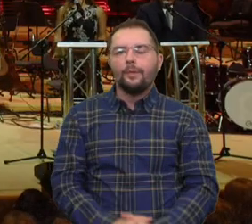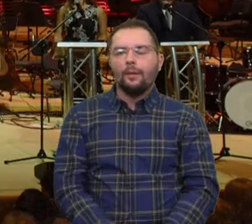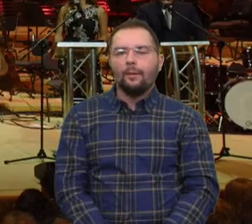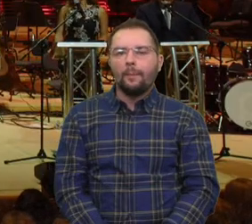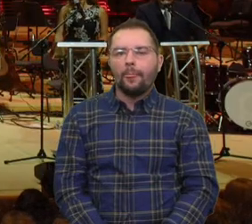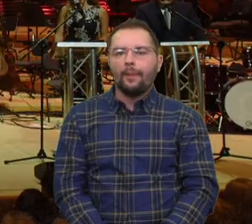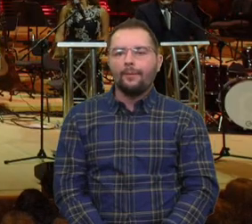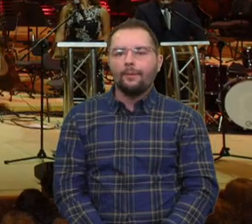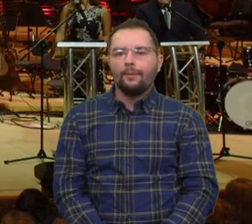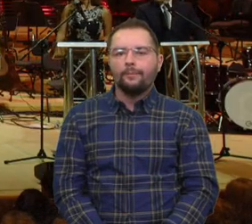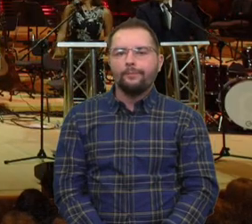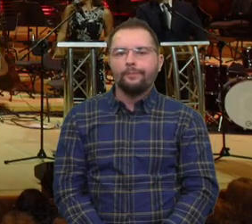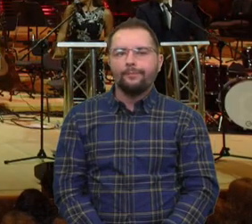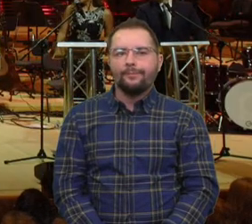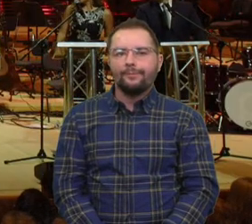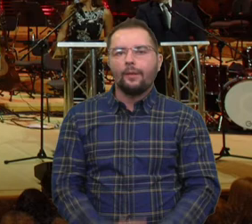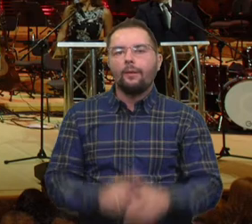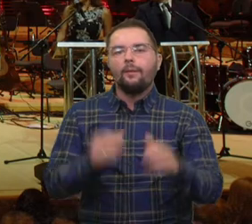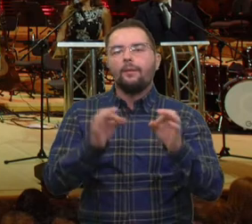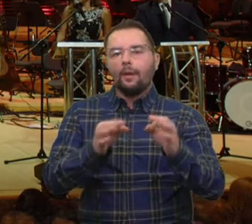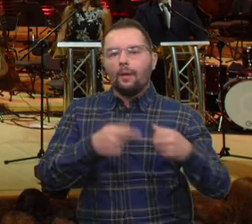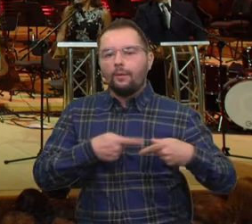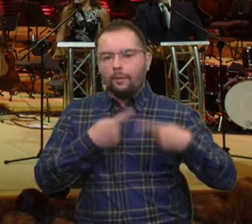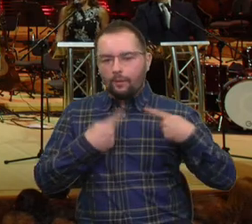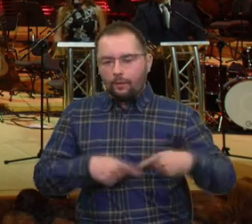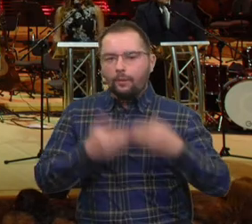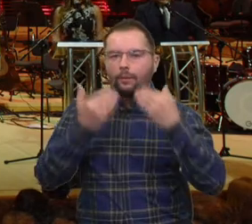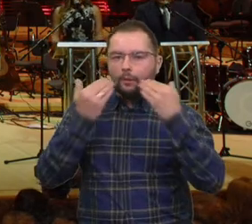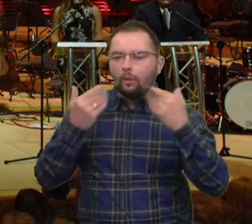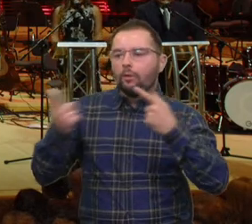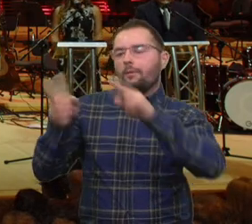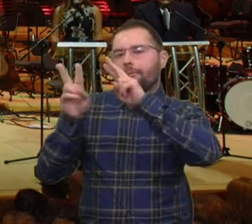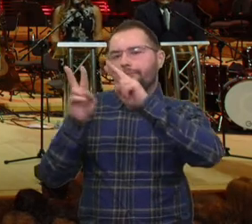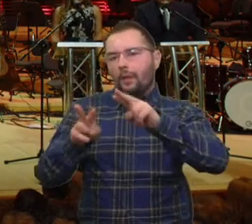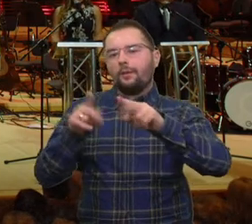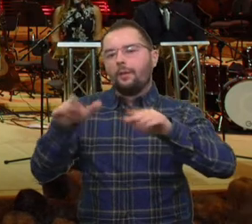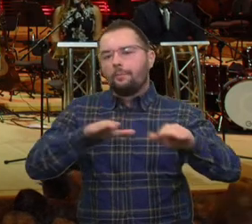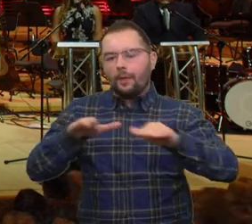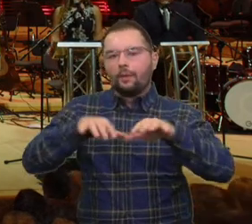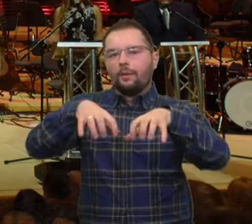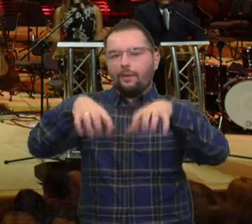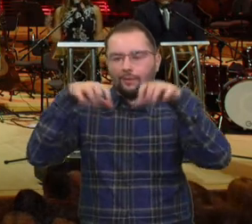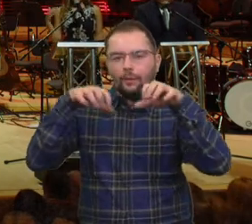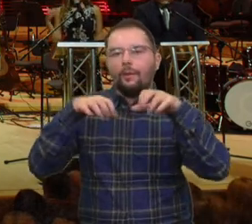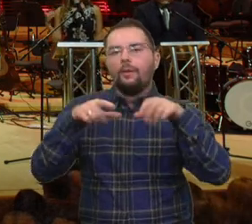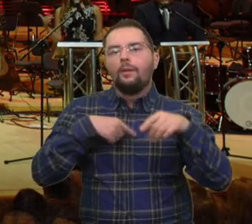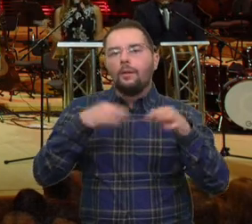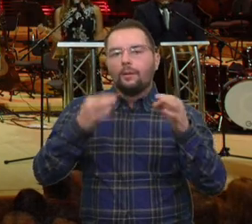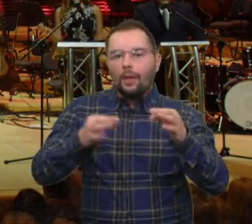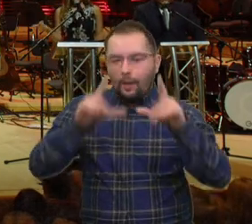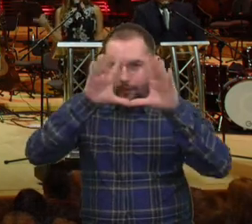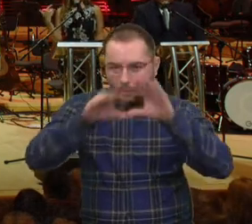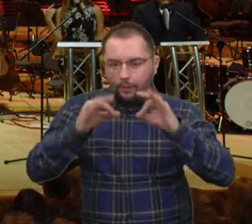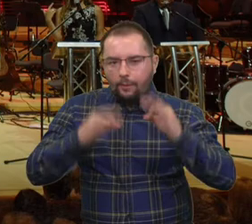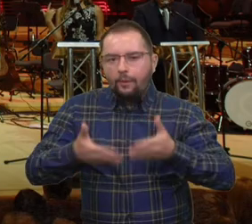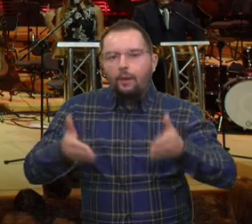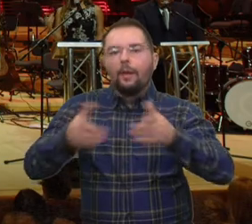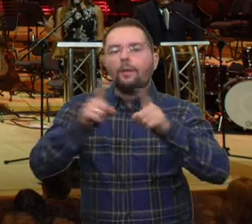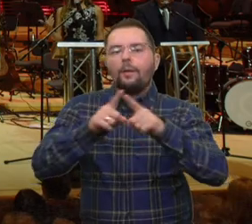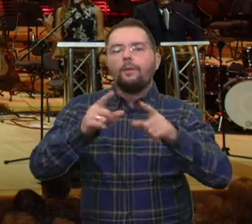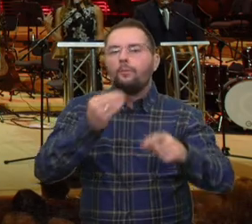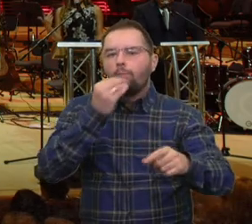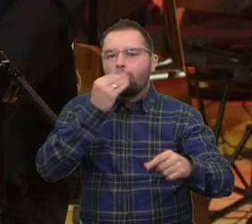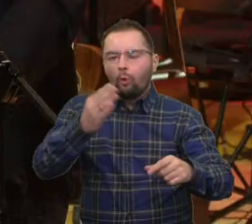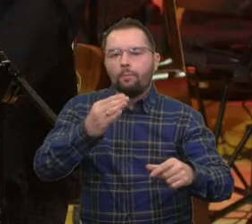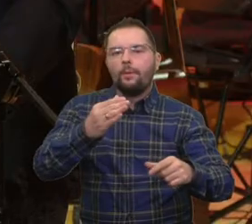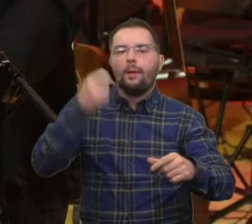Szlagor. I serdecznie dziękujemy, prosimy o zajmowanie miejsc, gdyż, drodzy państwo, mamy super prezydenta,